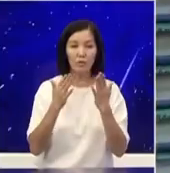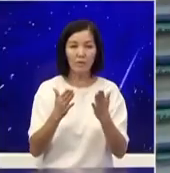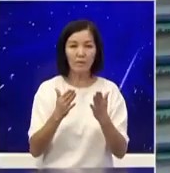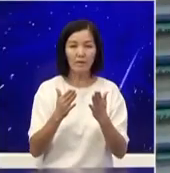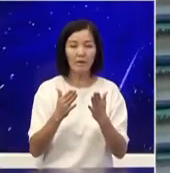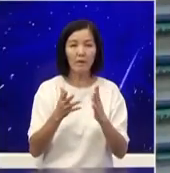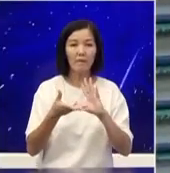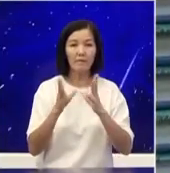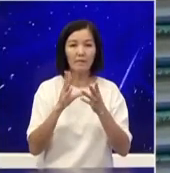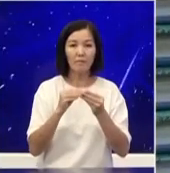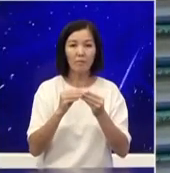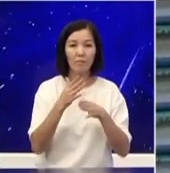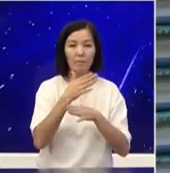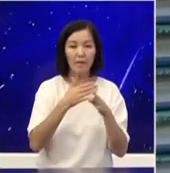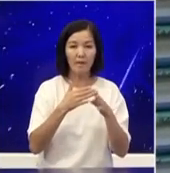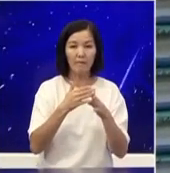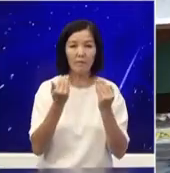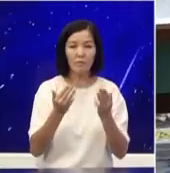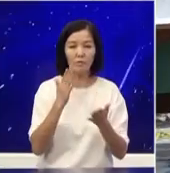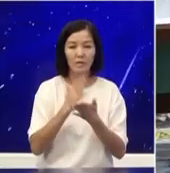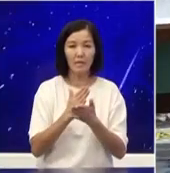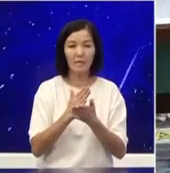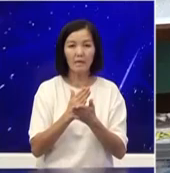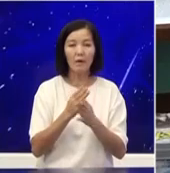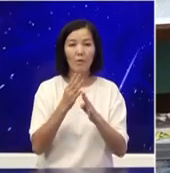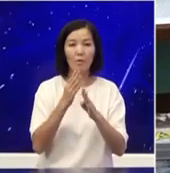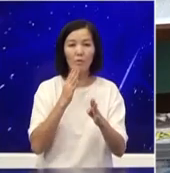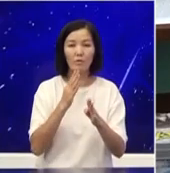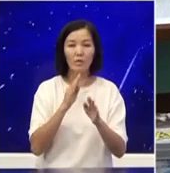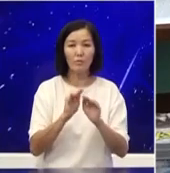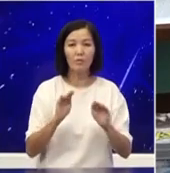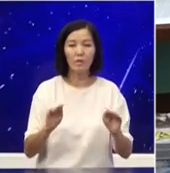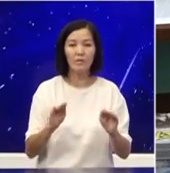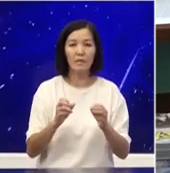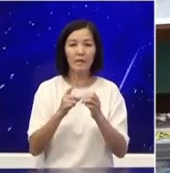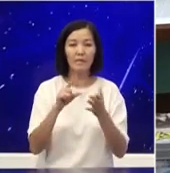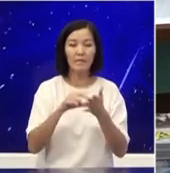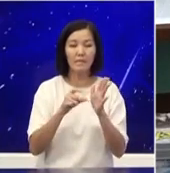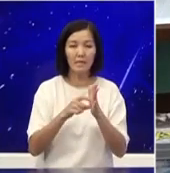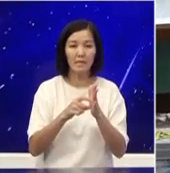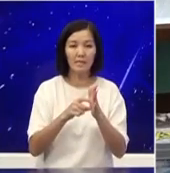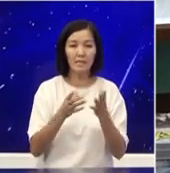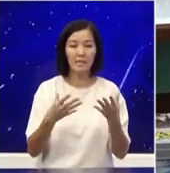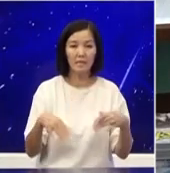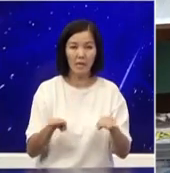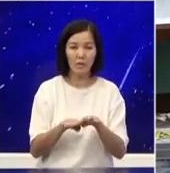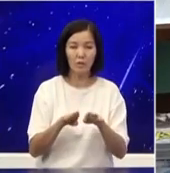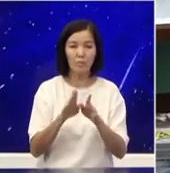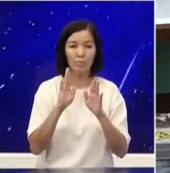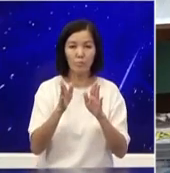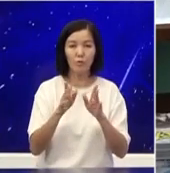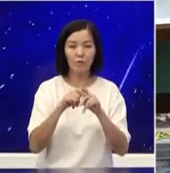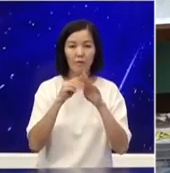этого количества половина книг уже есть. На очереди учащиеся 11 классов. Им также будут выданы